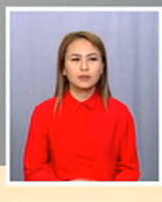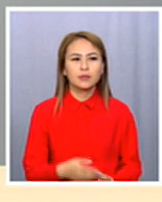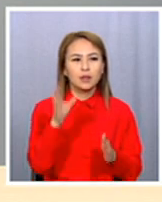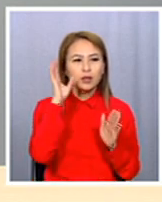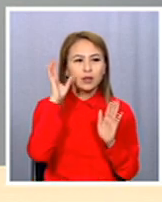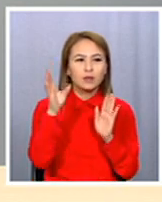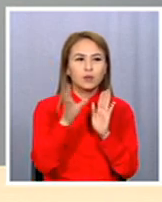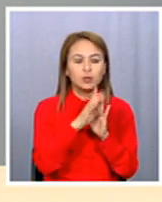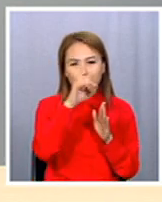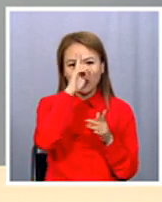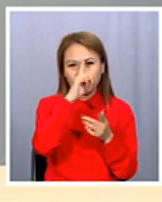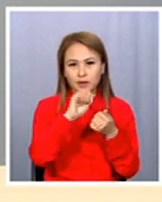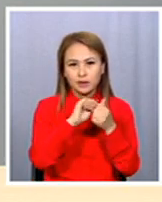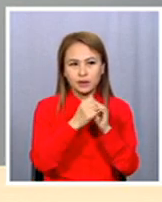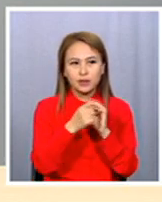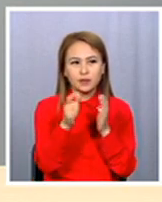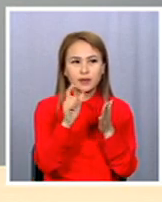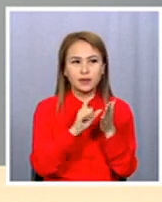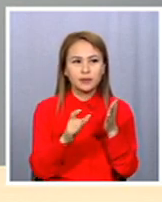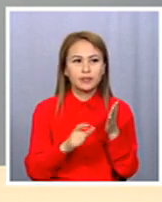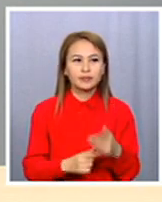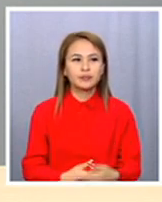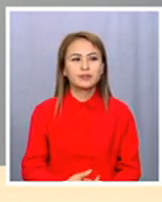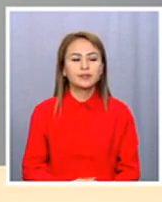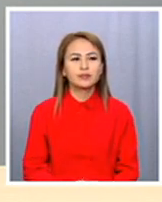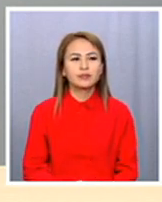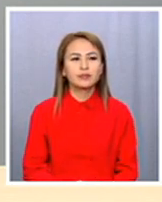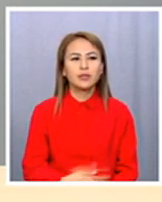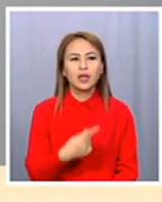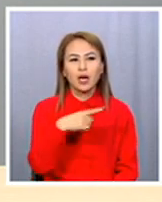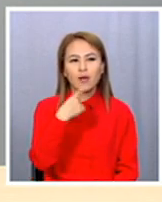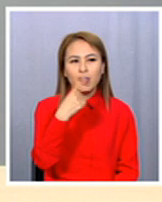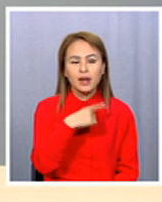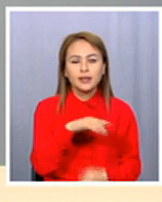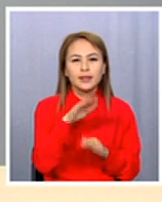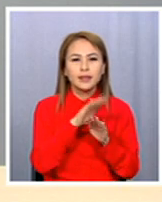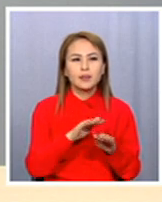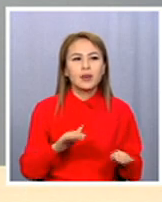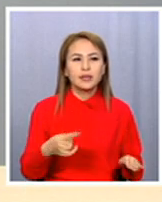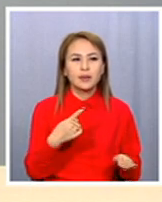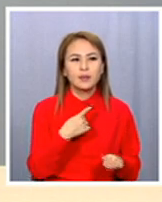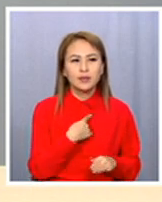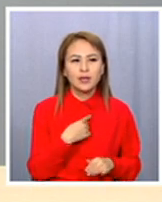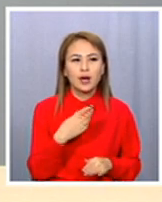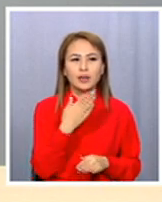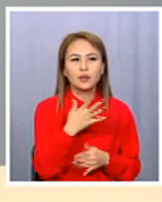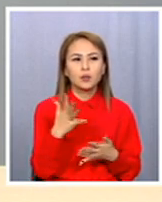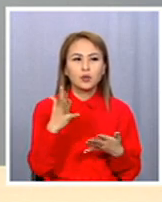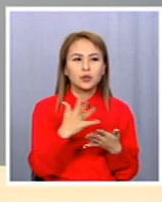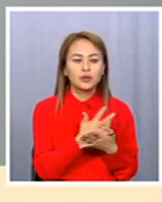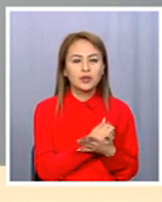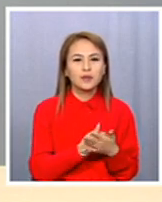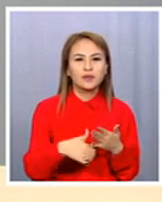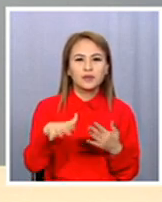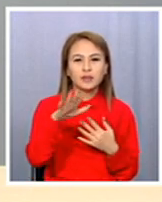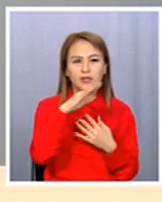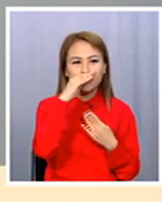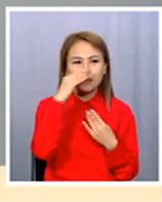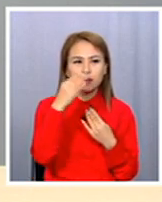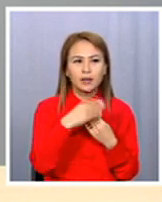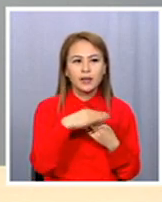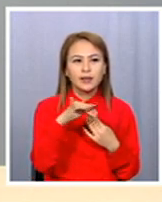Послушайте и выучите стихотворение. Говорят ребята мне, они прячутся